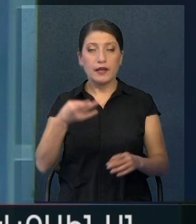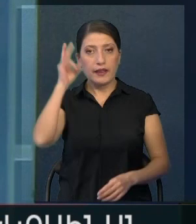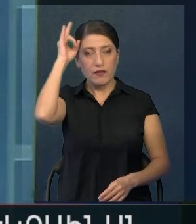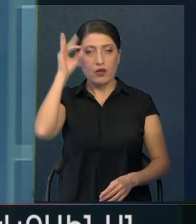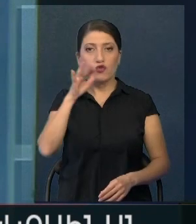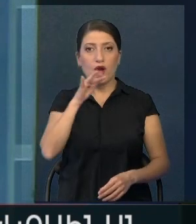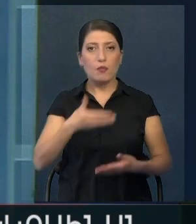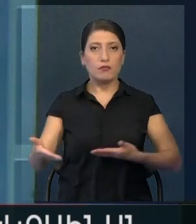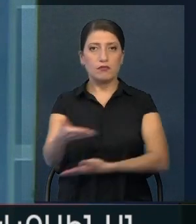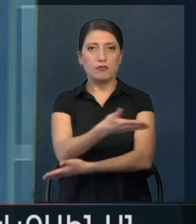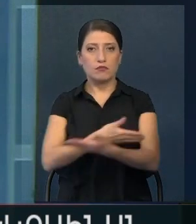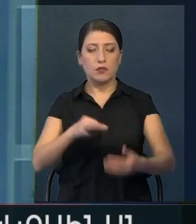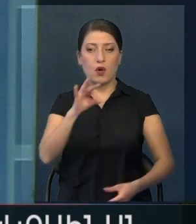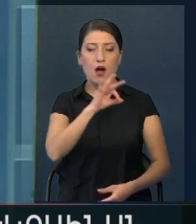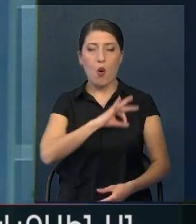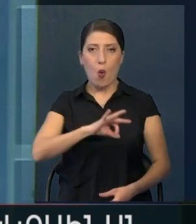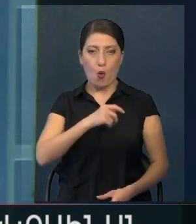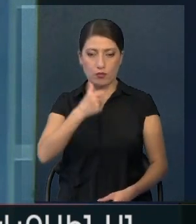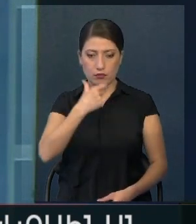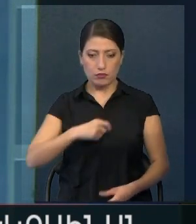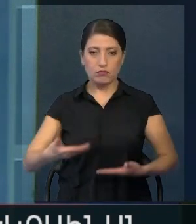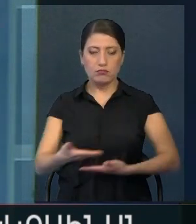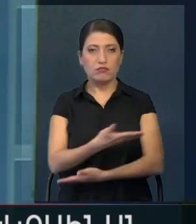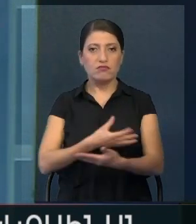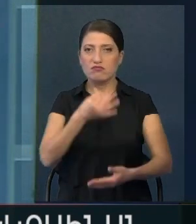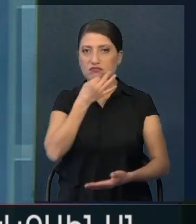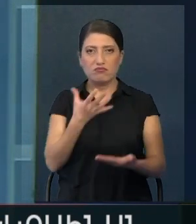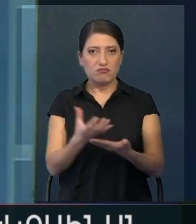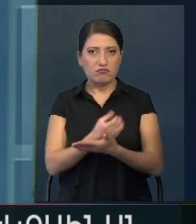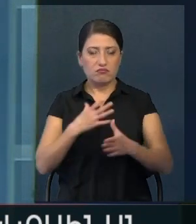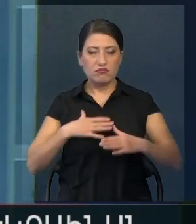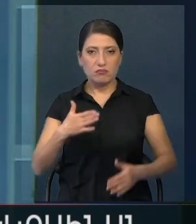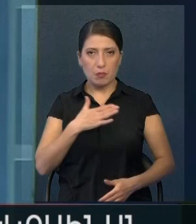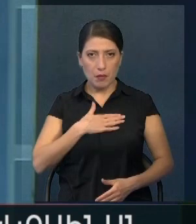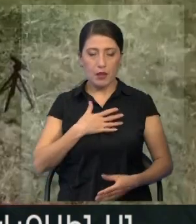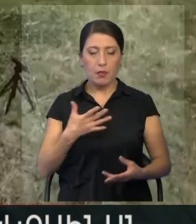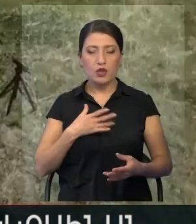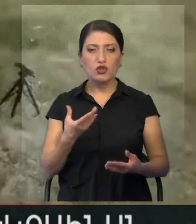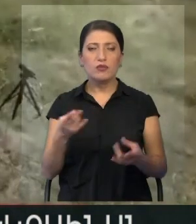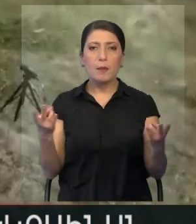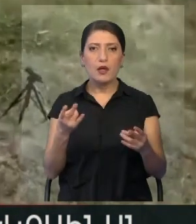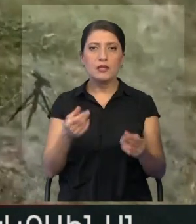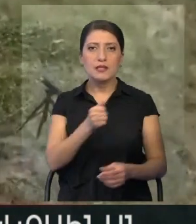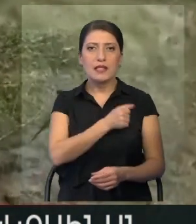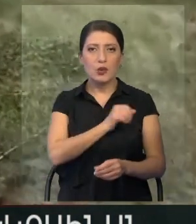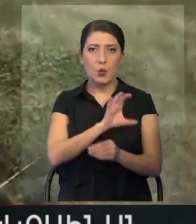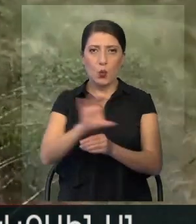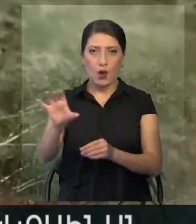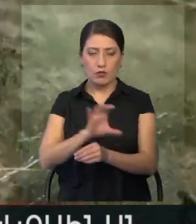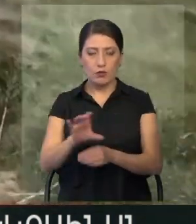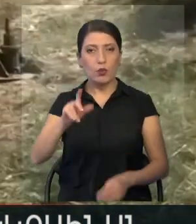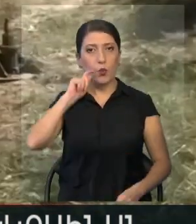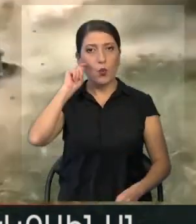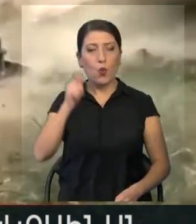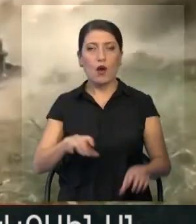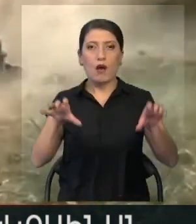դիվանագիտության ժամանակը բարենպաստ դիրքերից բանակցի։ Այդ պահը դեռ չի հասունացել։ Մենք մեր կողմից անհրաժեշտ զենքերն ուղարկում ենք։